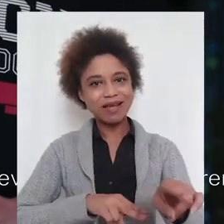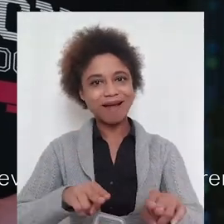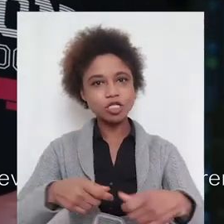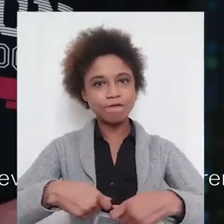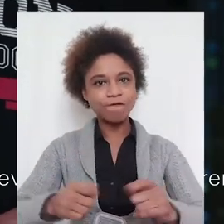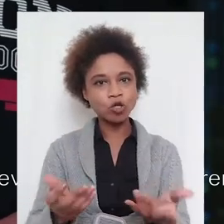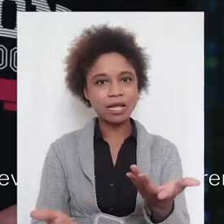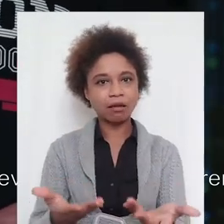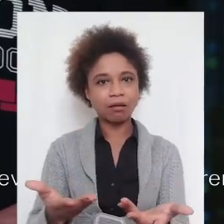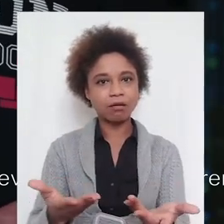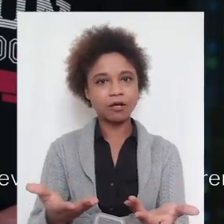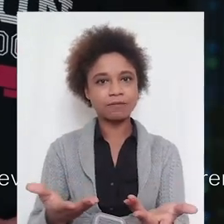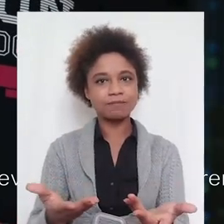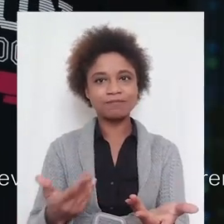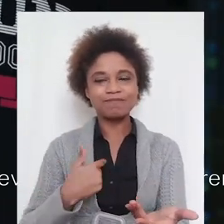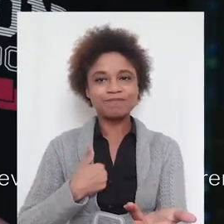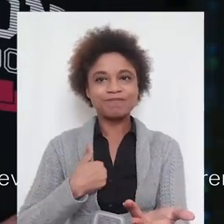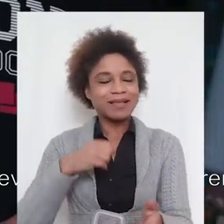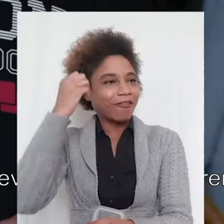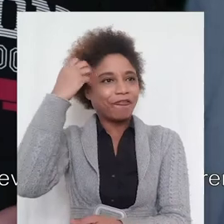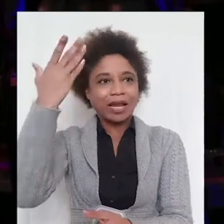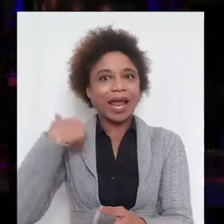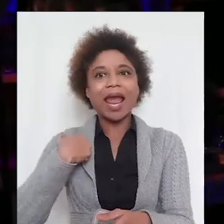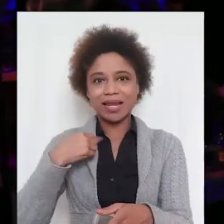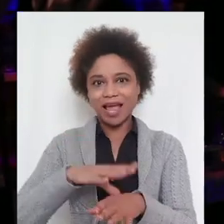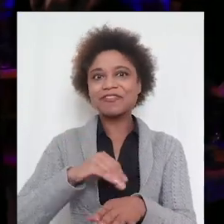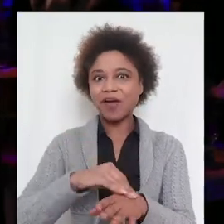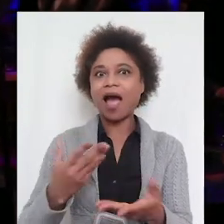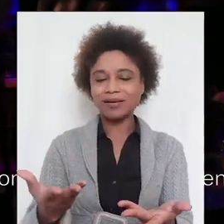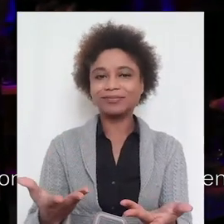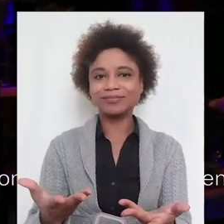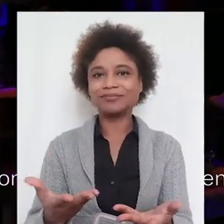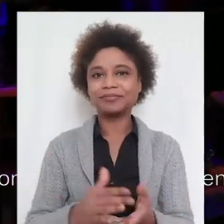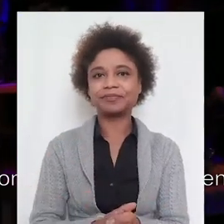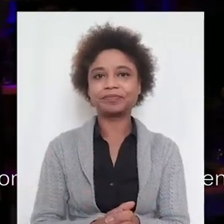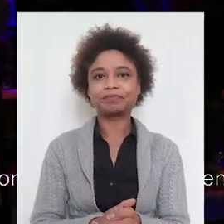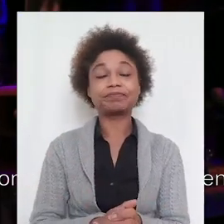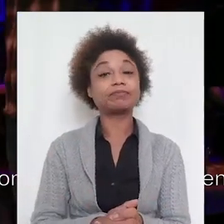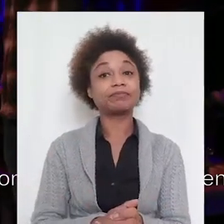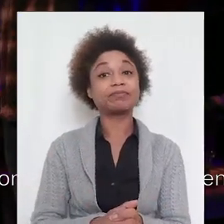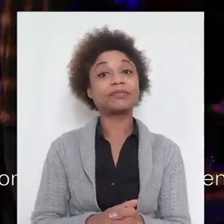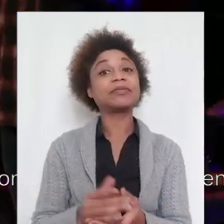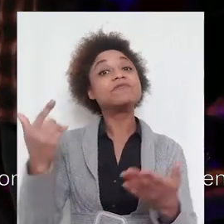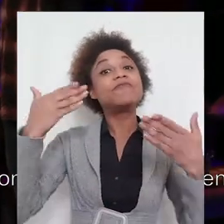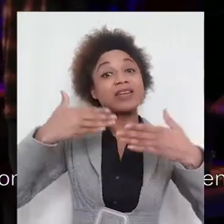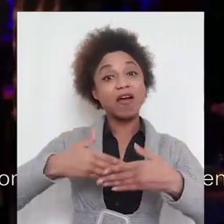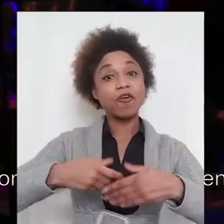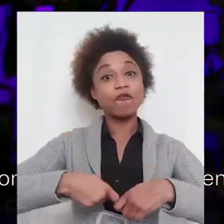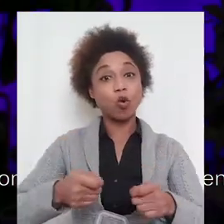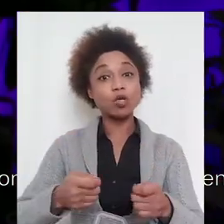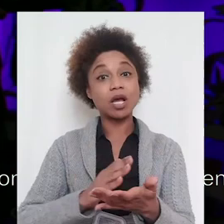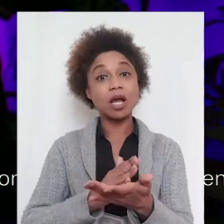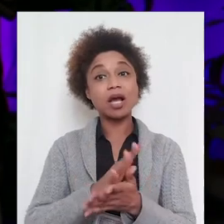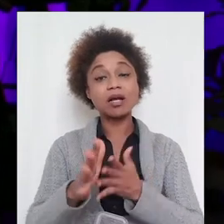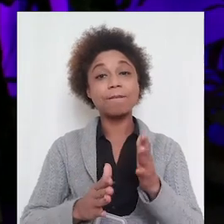een onvergetelijke belevenis te laten ervaren. De voorstelling vanavond was met gebarentolken en ik vond dat